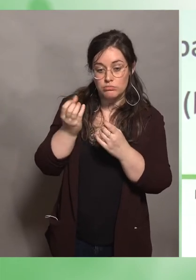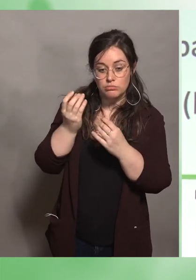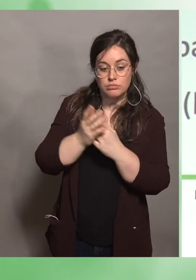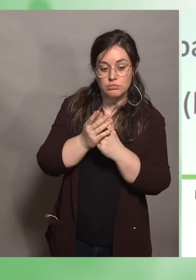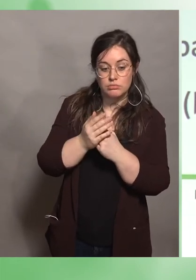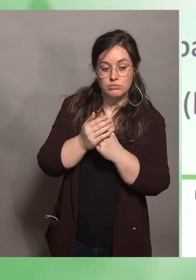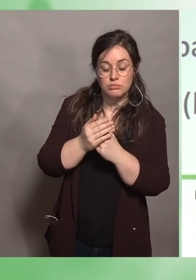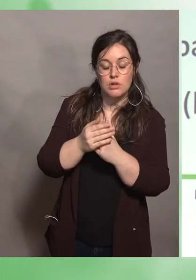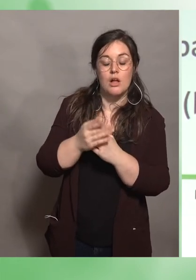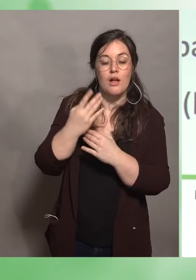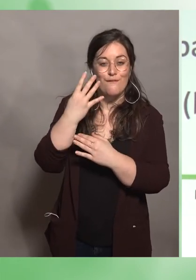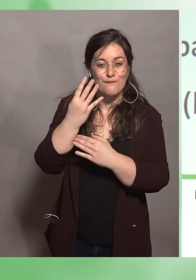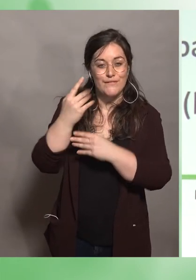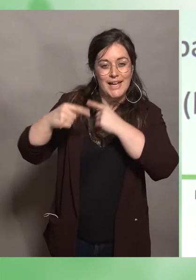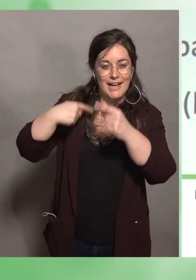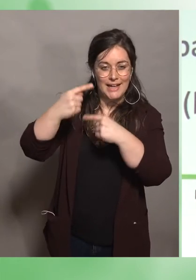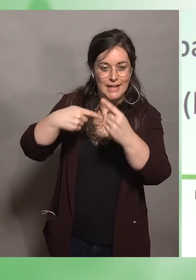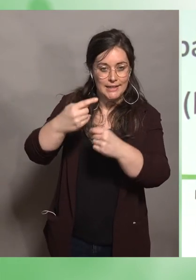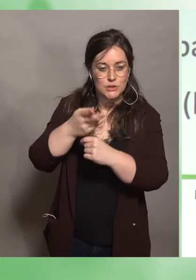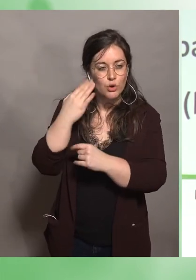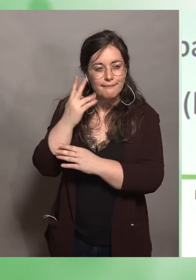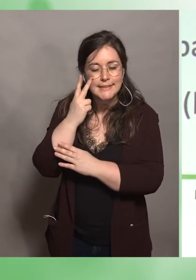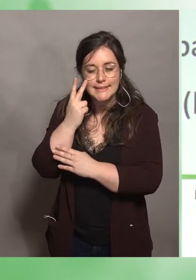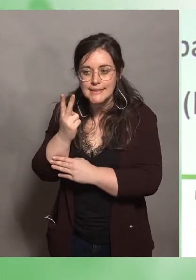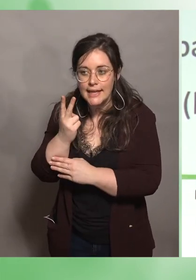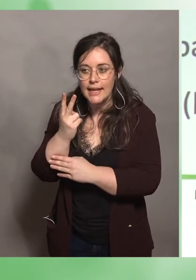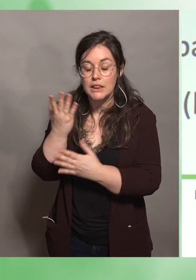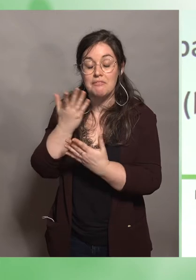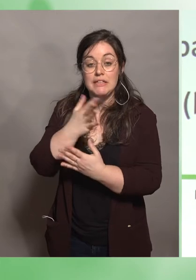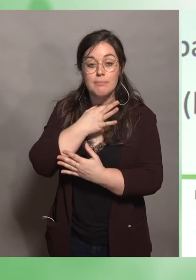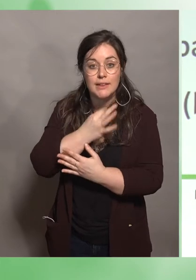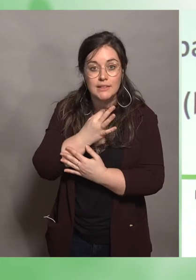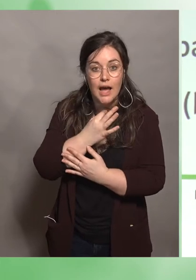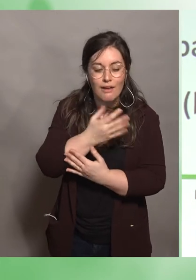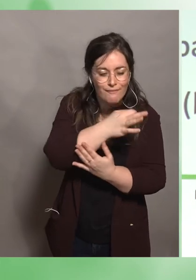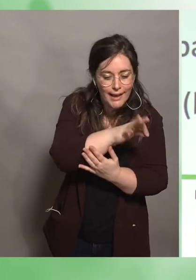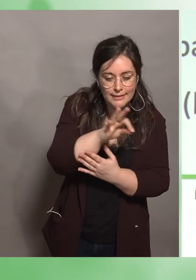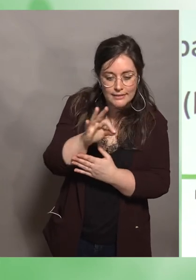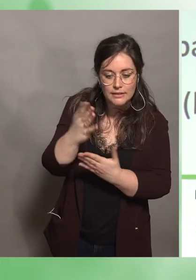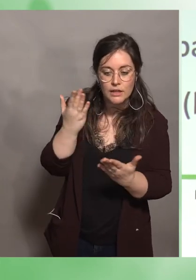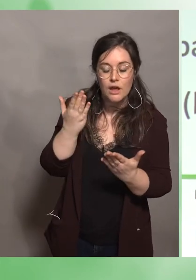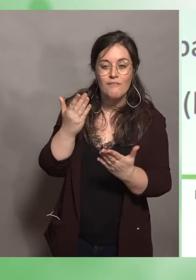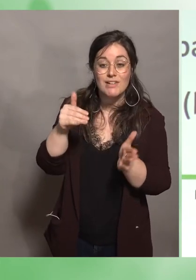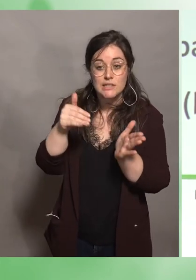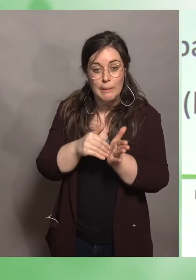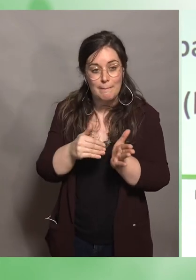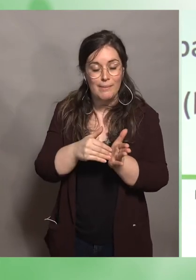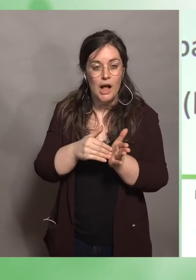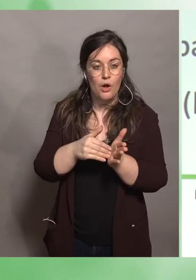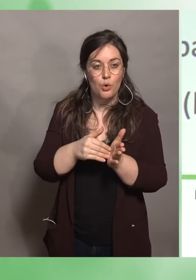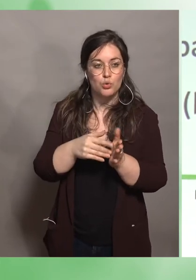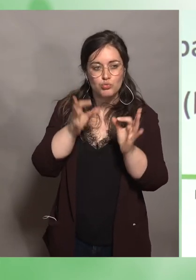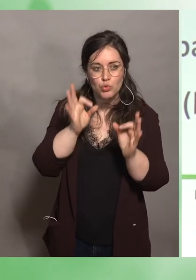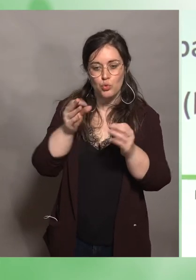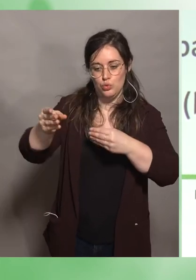vier Generationen im Unternehmen gesehen, was sind die Bedürfnisse der Einzelnen, was braucht es, um